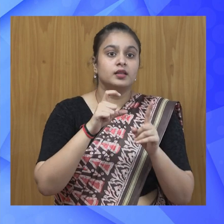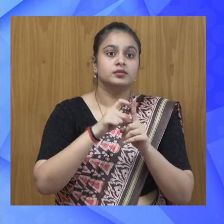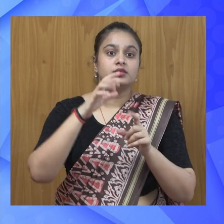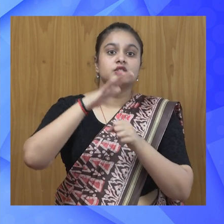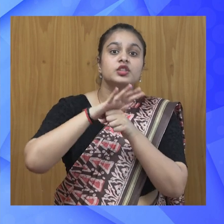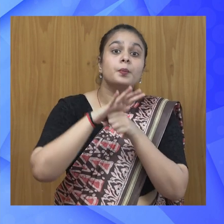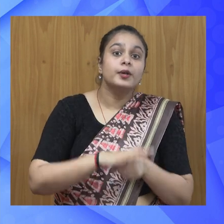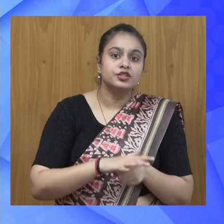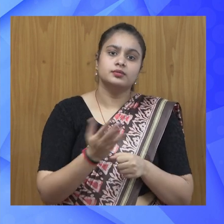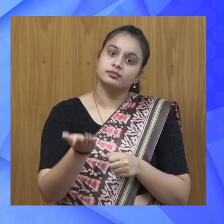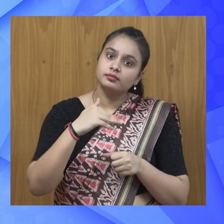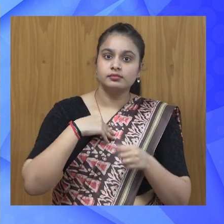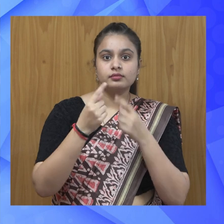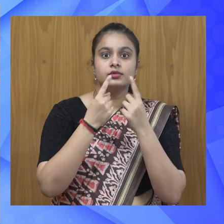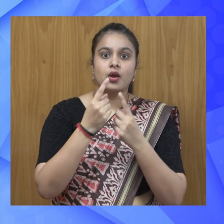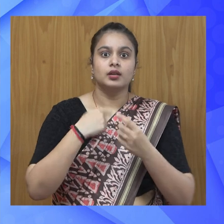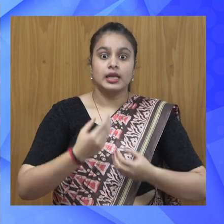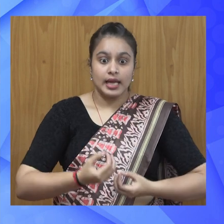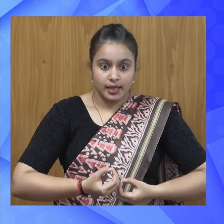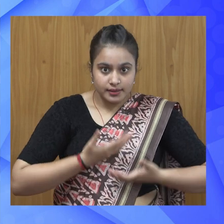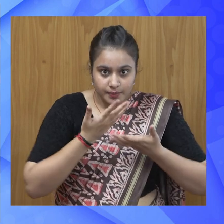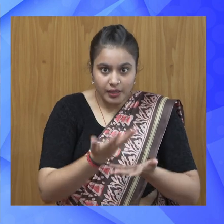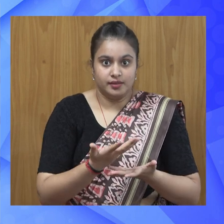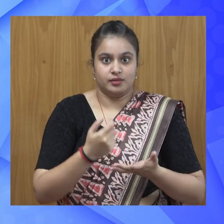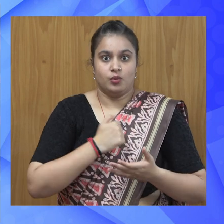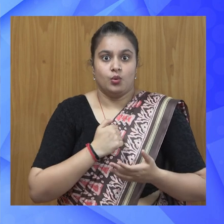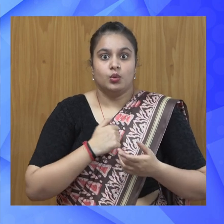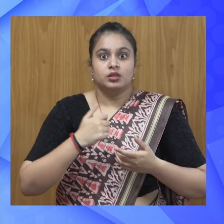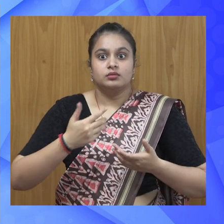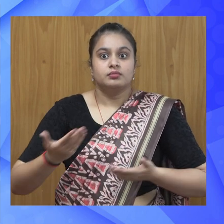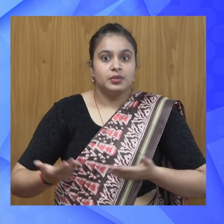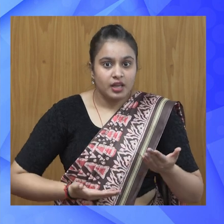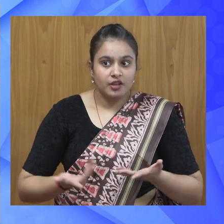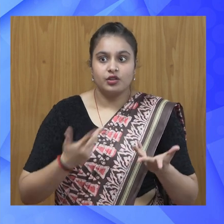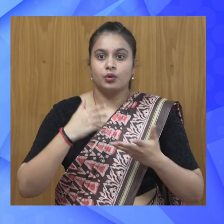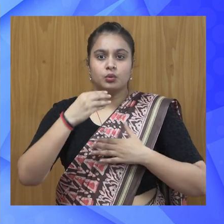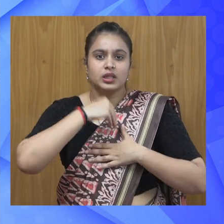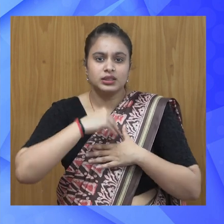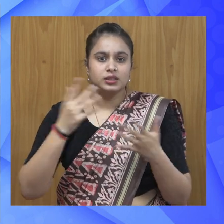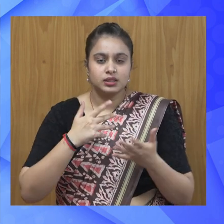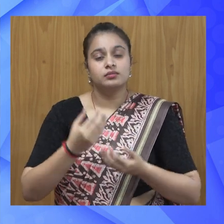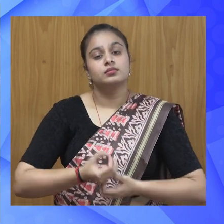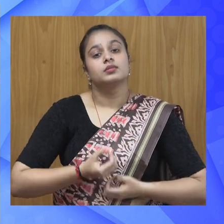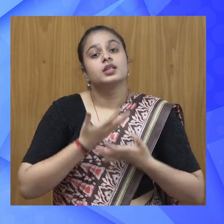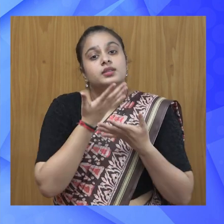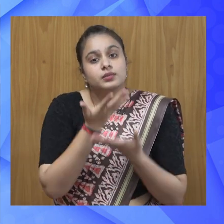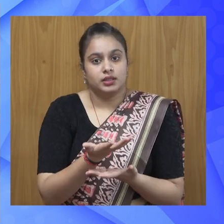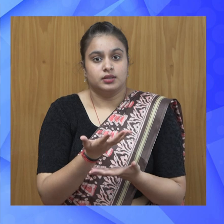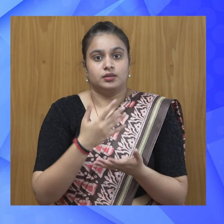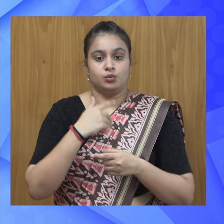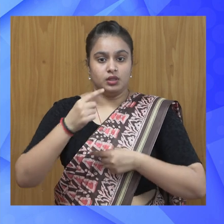टॉक, बहुत इंपॉर्टेंट है कि एक्सप्रेस करो अपने आप, अपनी भावनाओं को चर्चा करो, डिस्कस करो, ये बहुत इंपॉर्टेंट चीज है। अपने जो